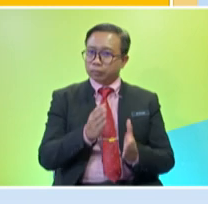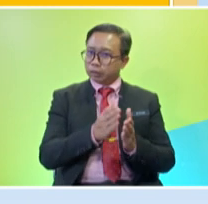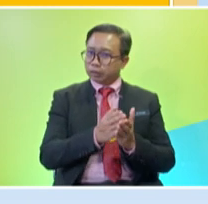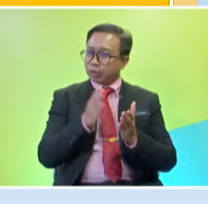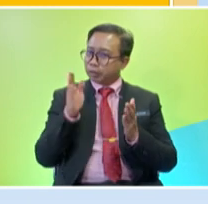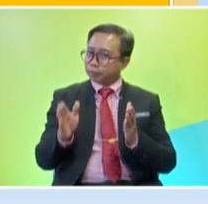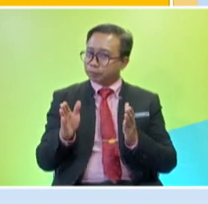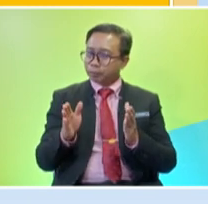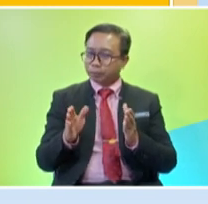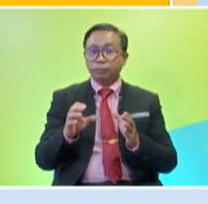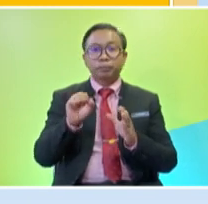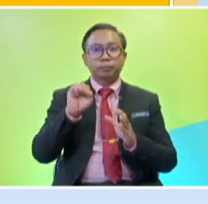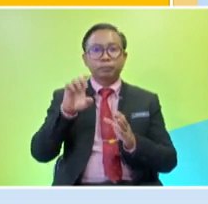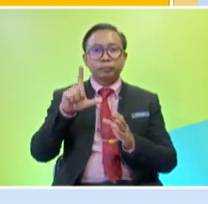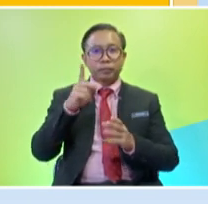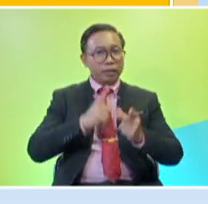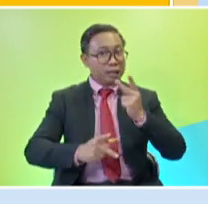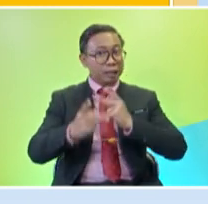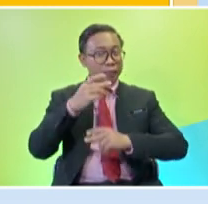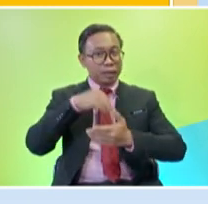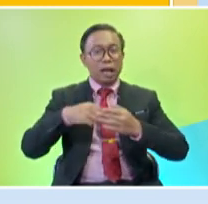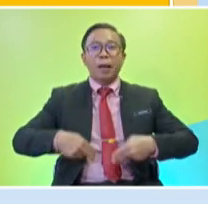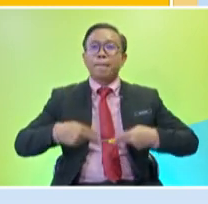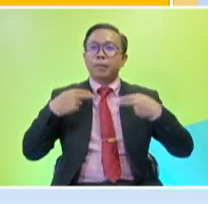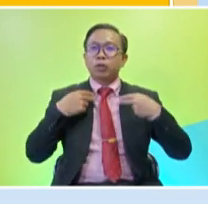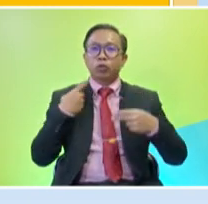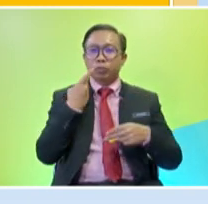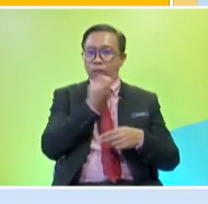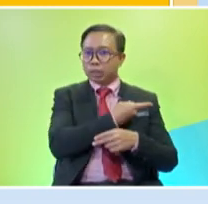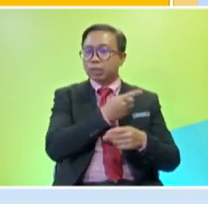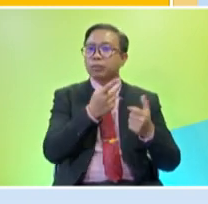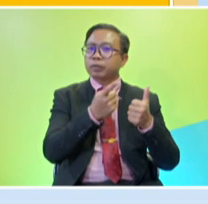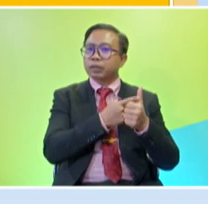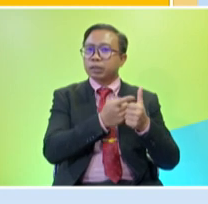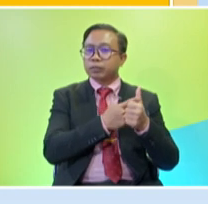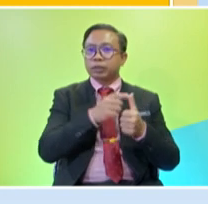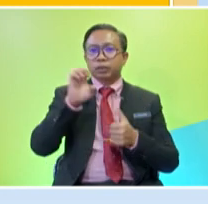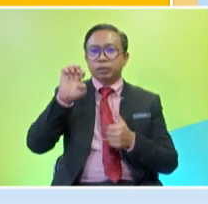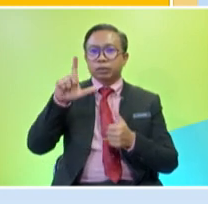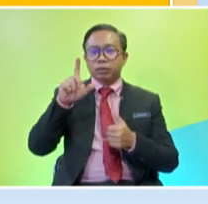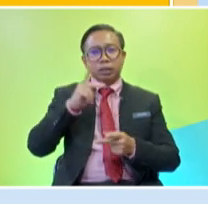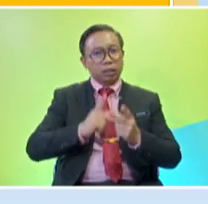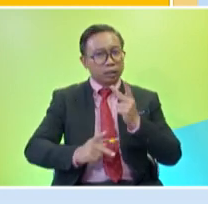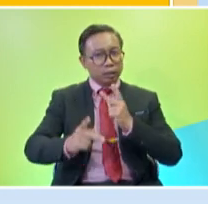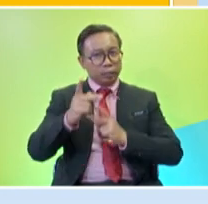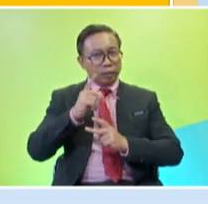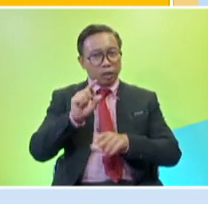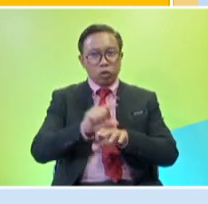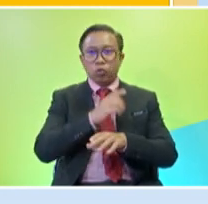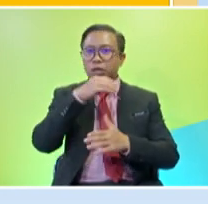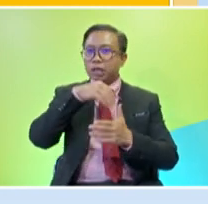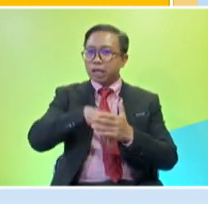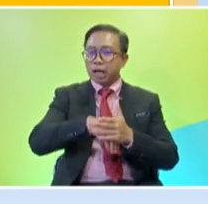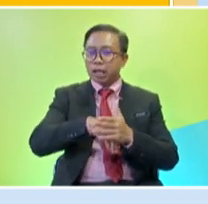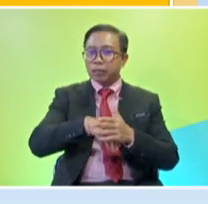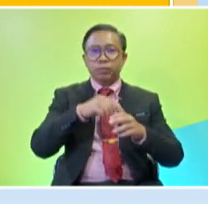sel kimia dalam kehidupan sehari-hari kita ialah pertama sel kimia digunakan di dalam